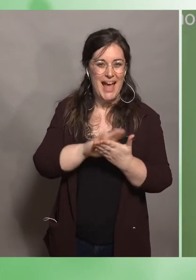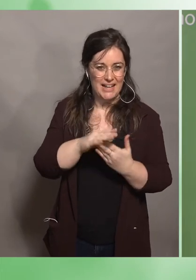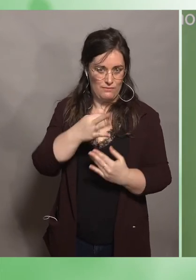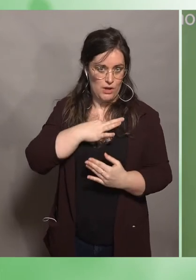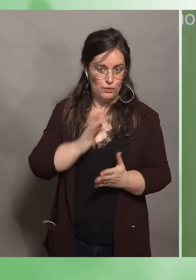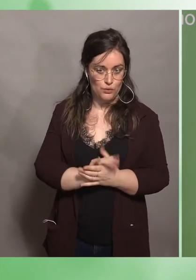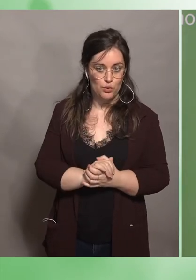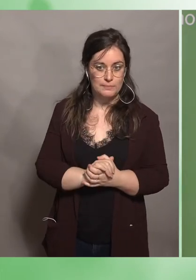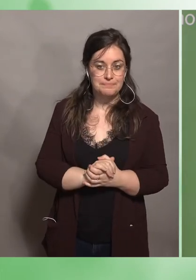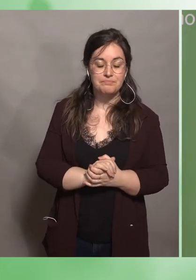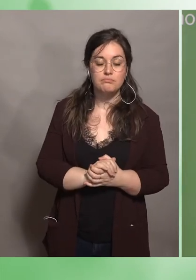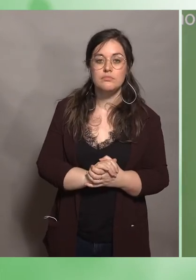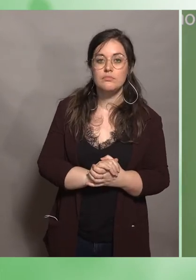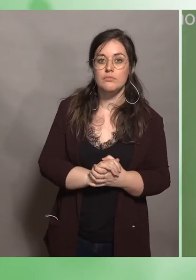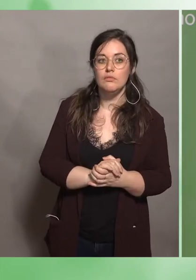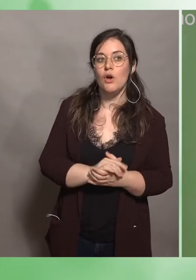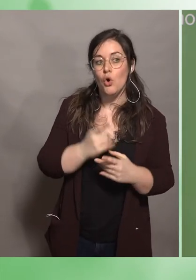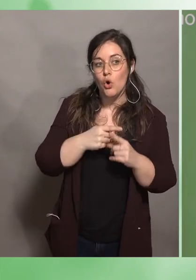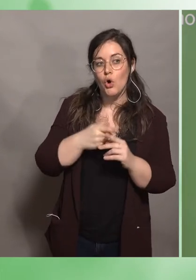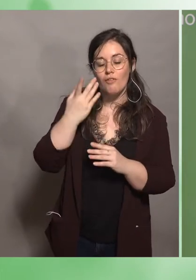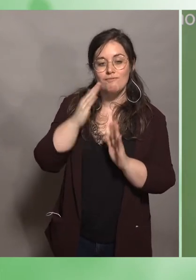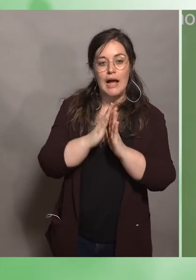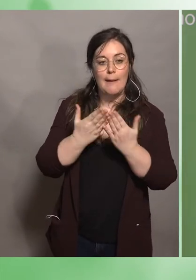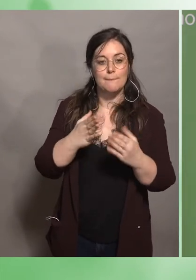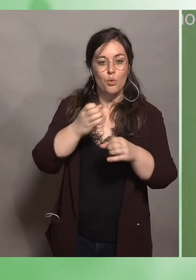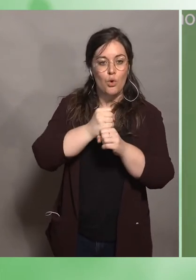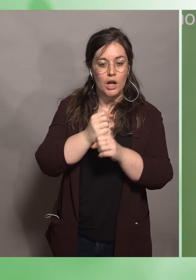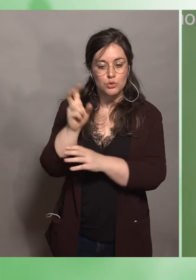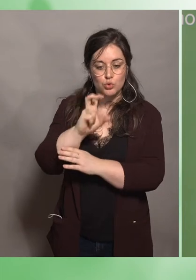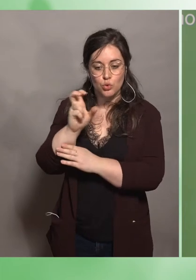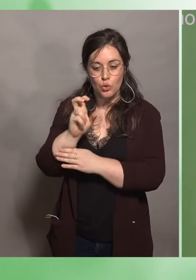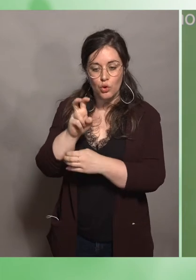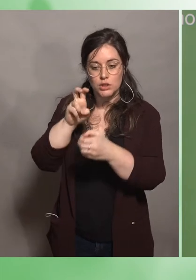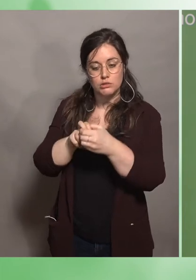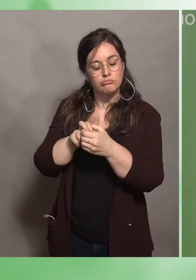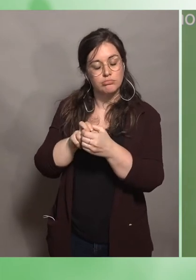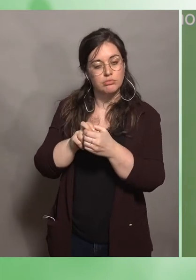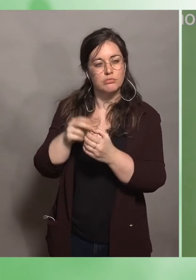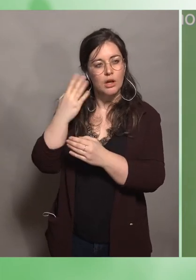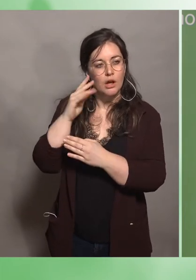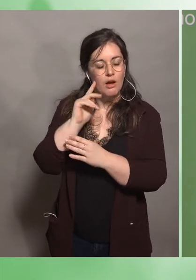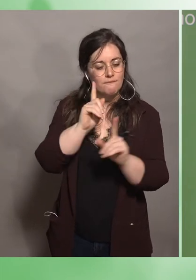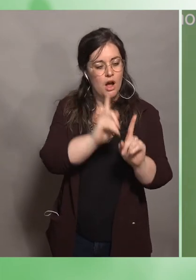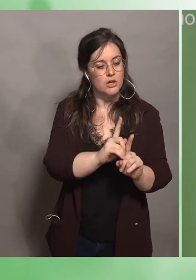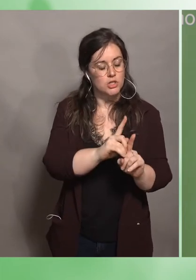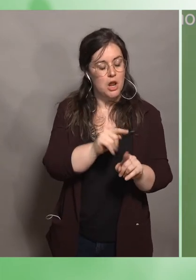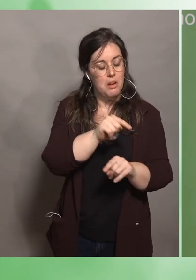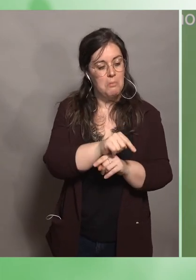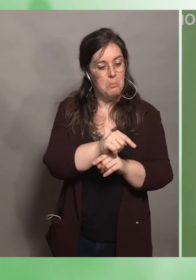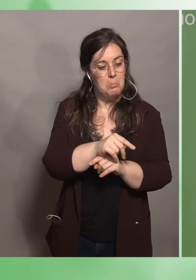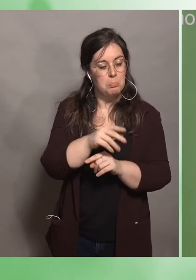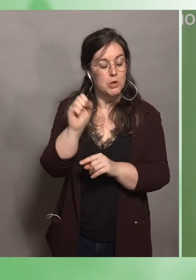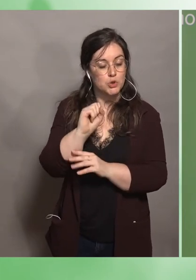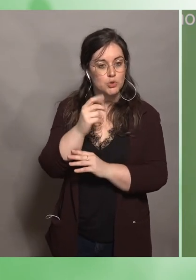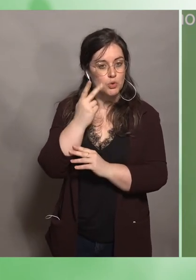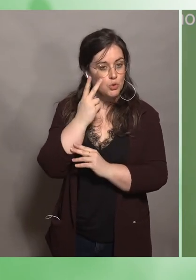für mich. Und habe Buchhaltungskurse belegt. Dann habe ich die Stellenanzeige bei Sonnentor gelesen, mich natürlich